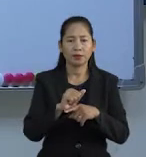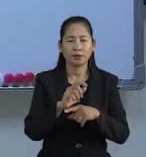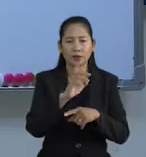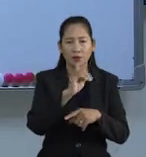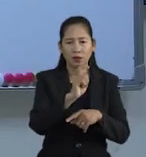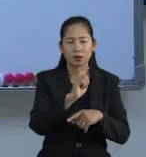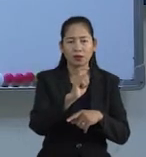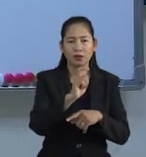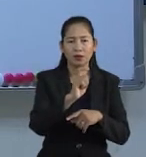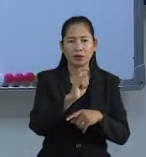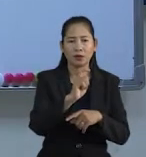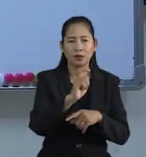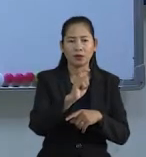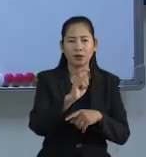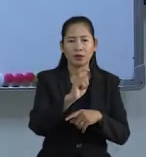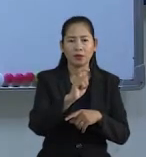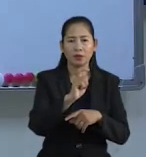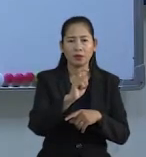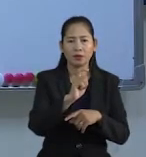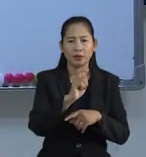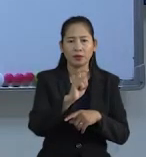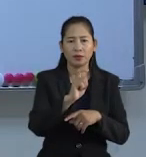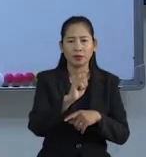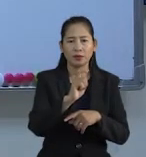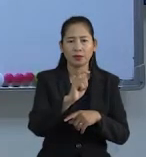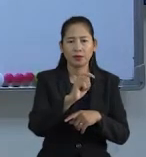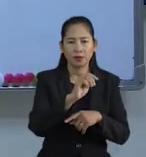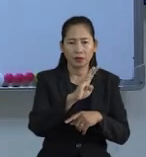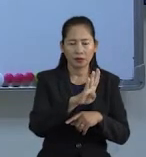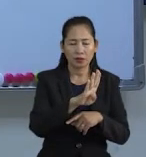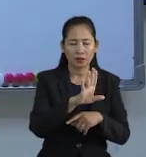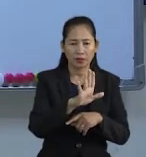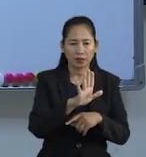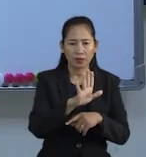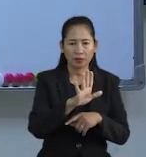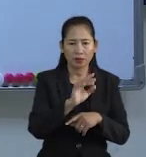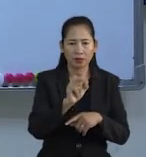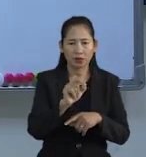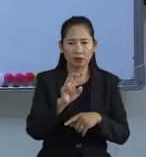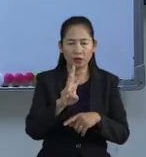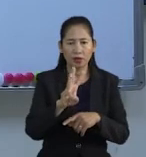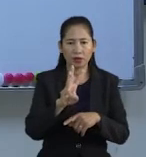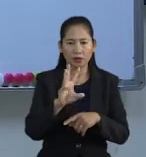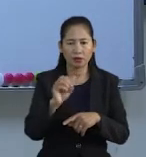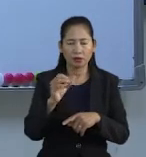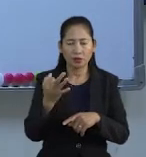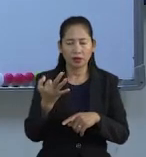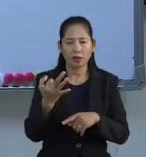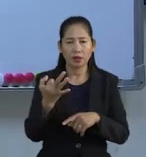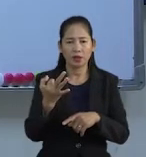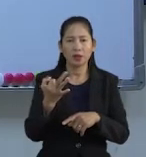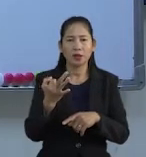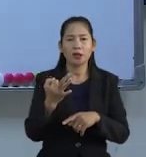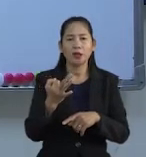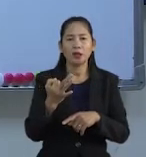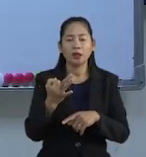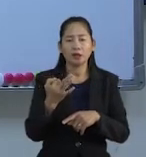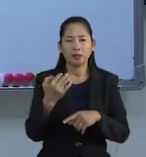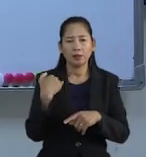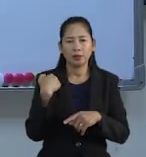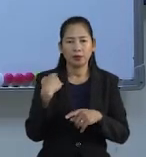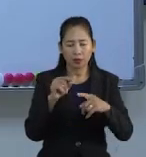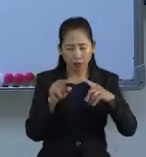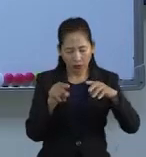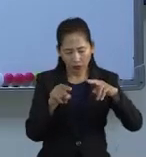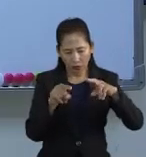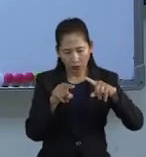kho nè con nè bà sai sập rám cho bay rồi làm bay chẳng lấy đại miên cu